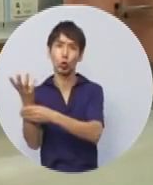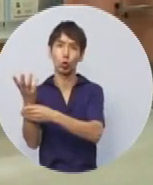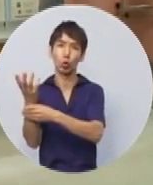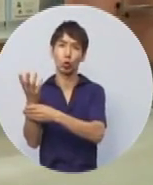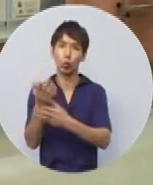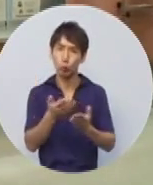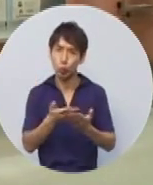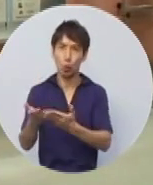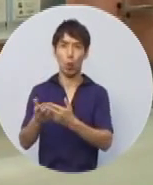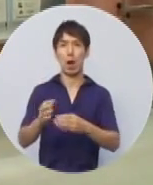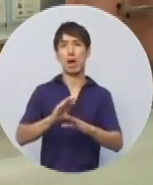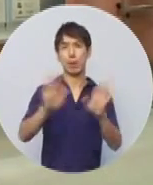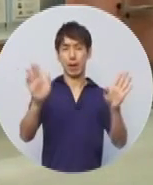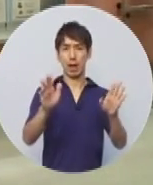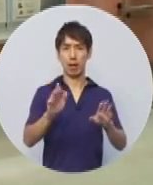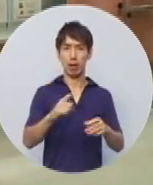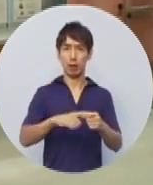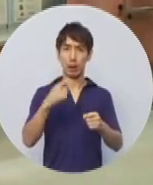昨年度は